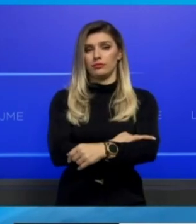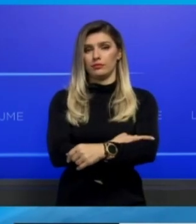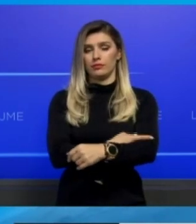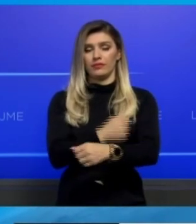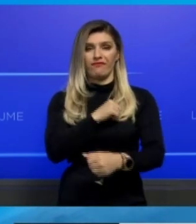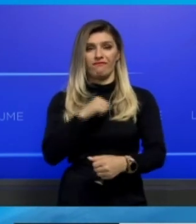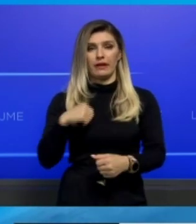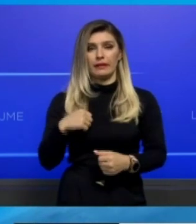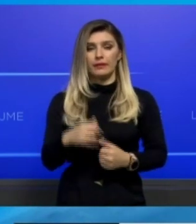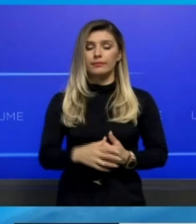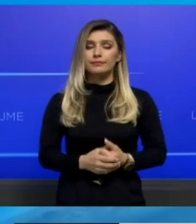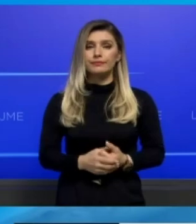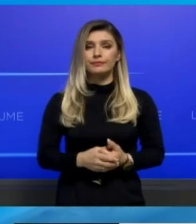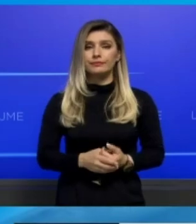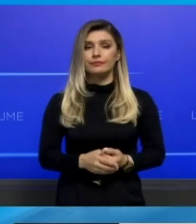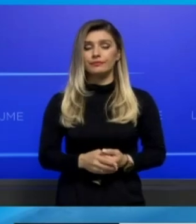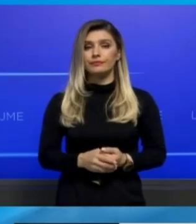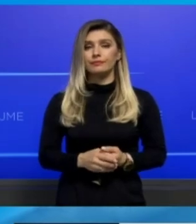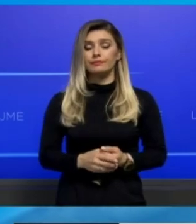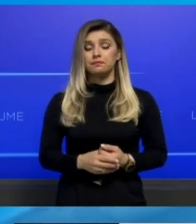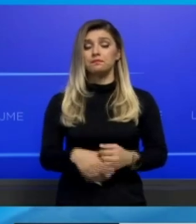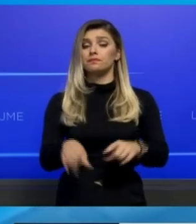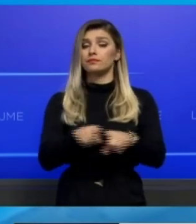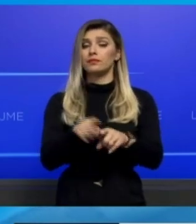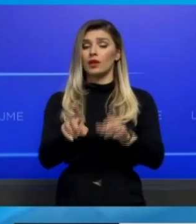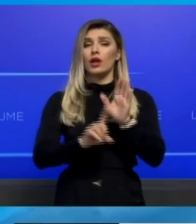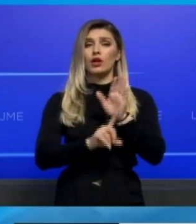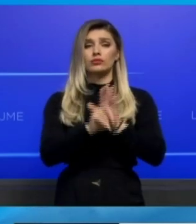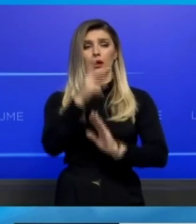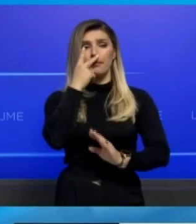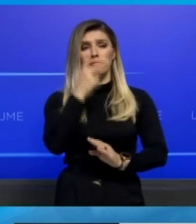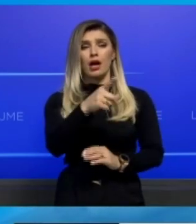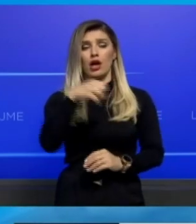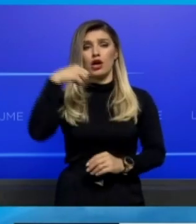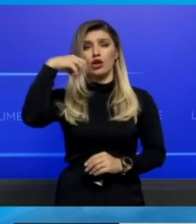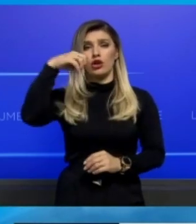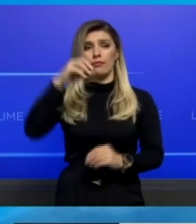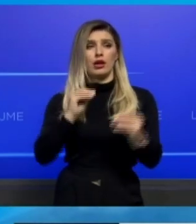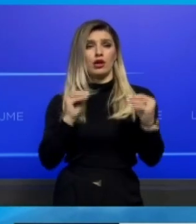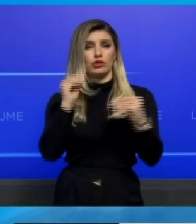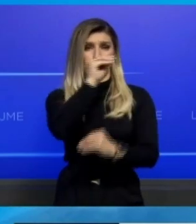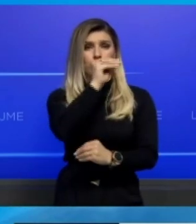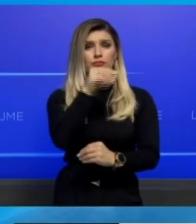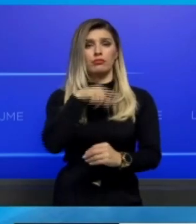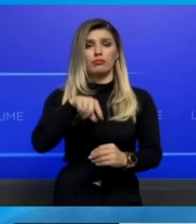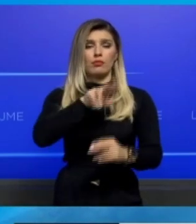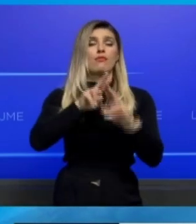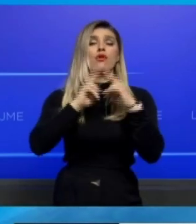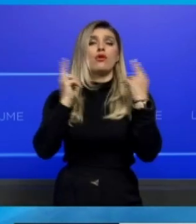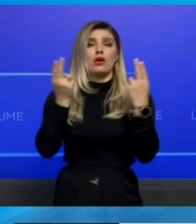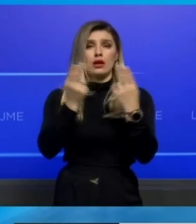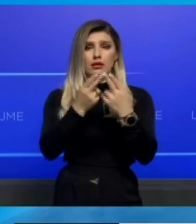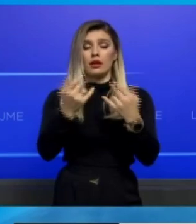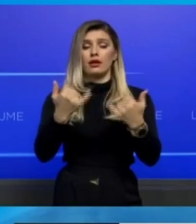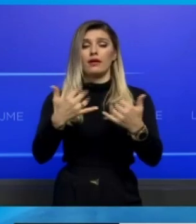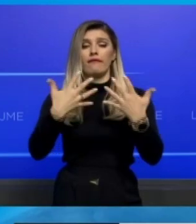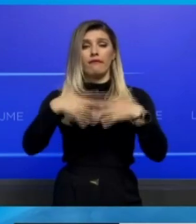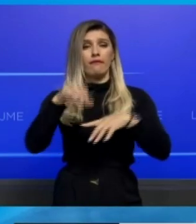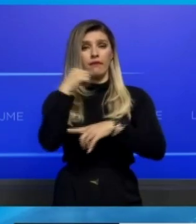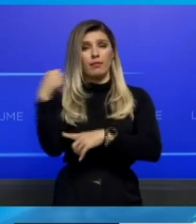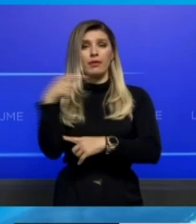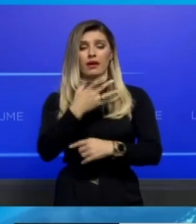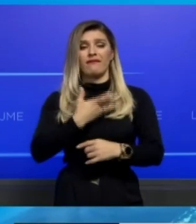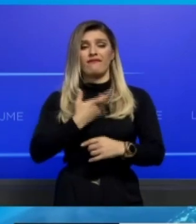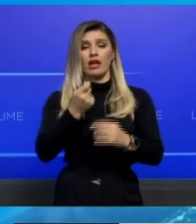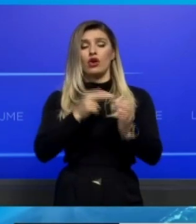tona vetanore. E si rezultati ngritjes së çmimit të energjisë elektrike në tregjet globale, fabrika e ferronikelit